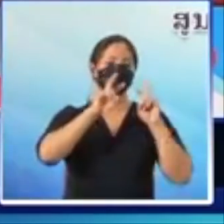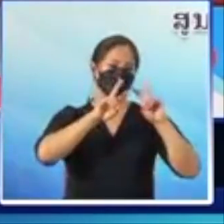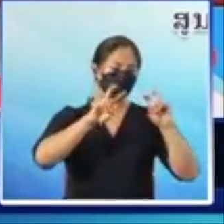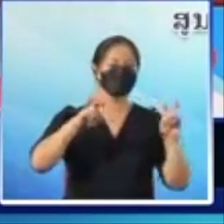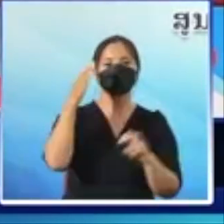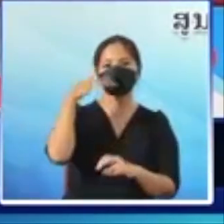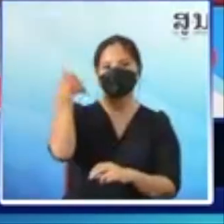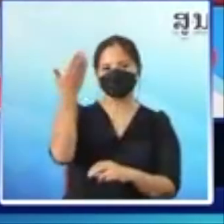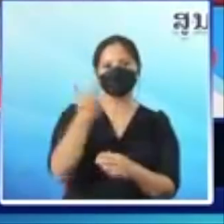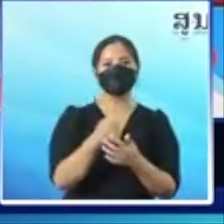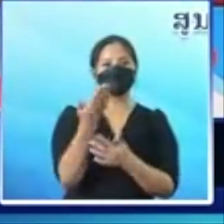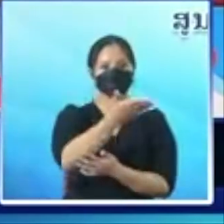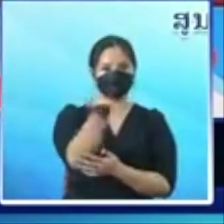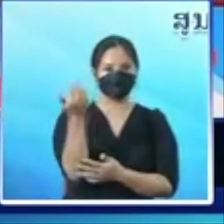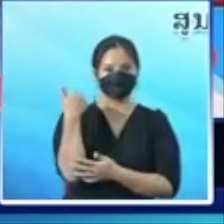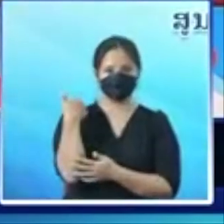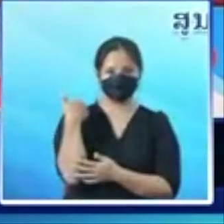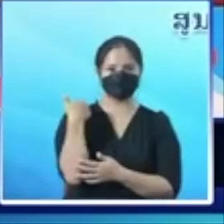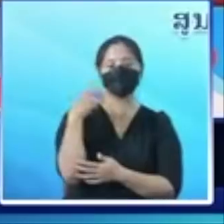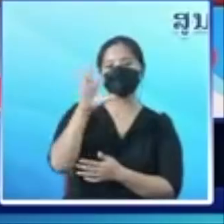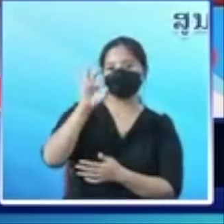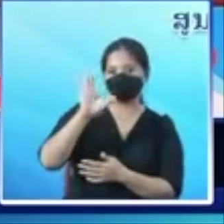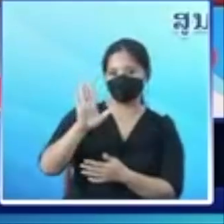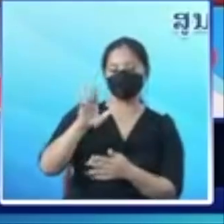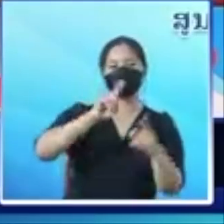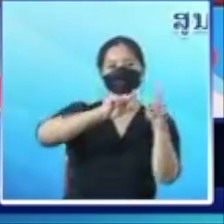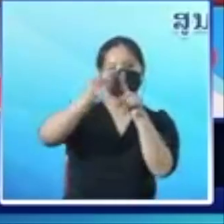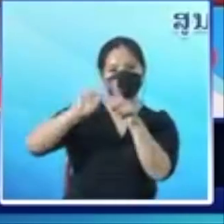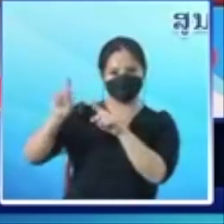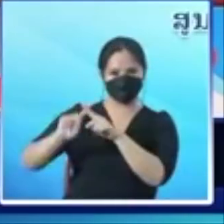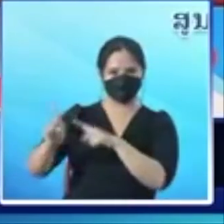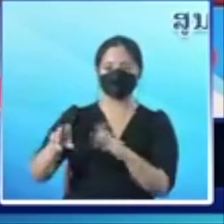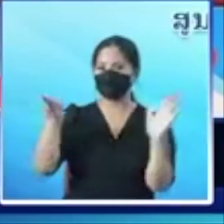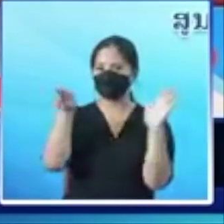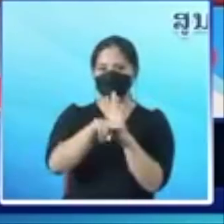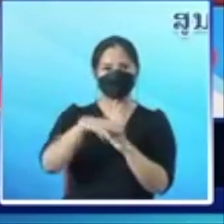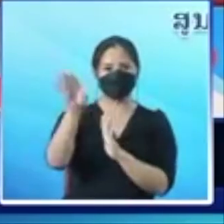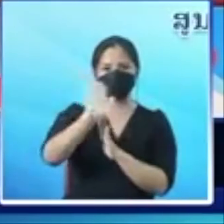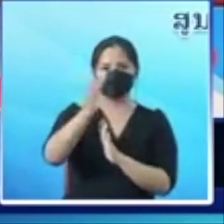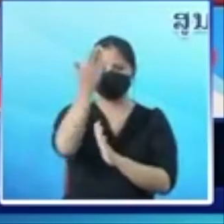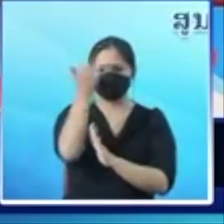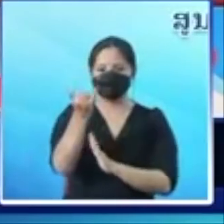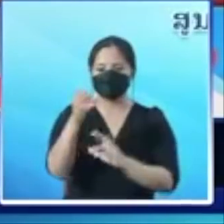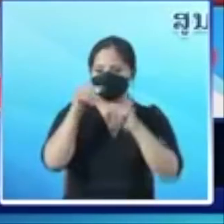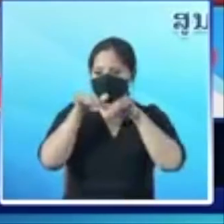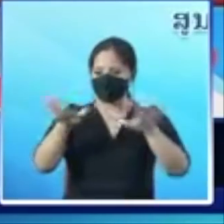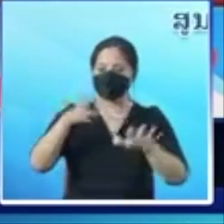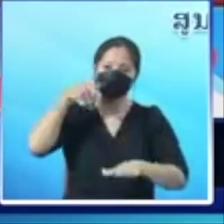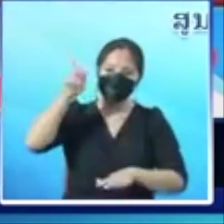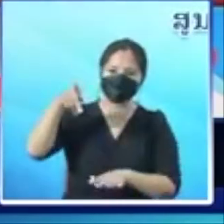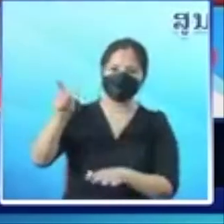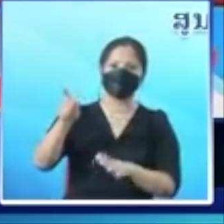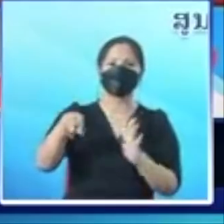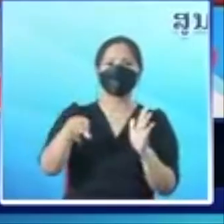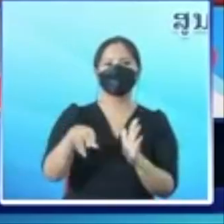เนาะบรรดาท่านที่เป็นเจ้าของเพจต่างๆก็เรียกร้องให้อย่าสู้อยากได้แต่ยอดวิวหลายเนาะก็